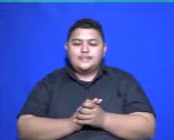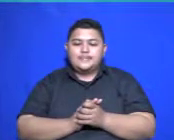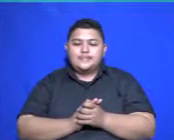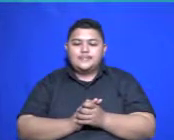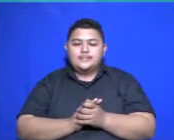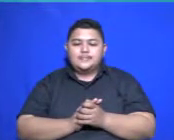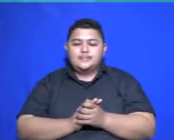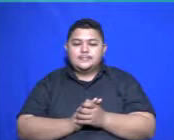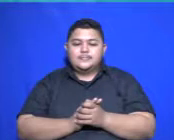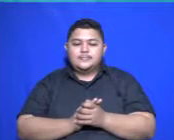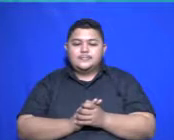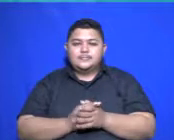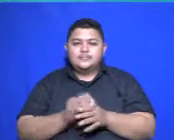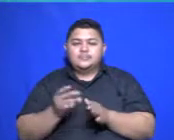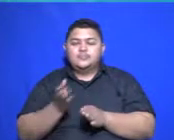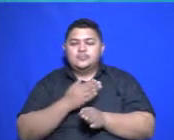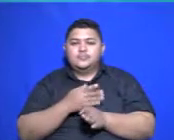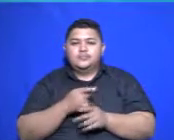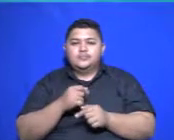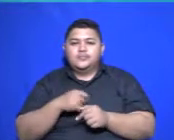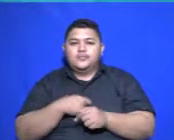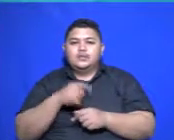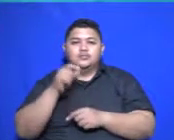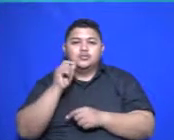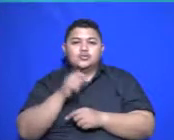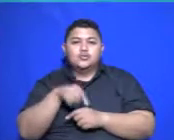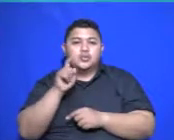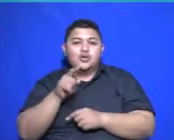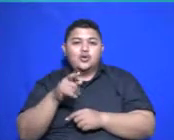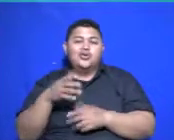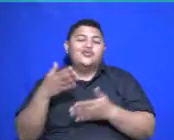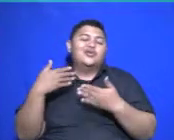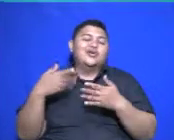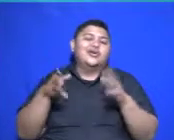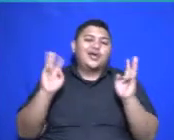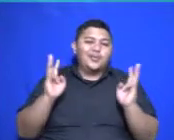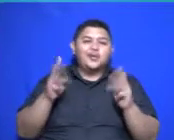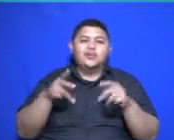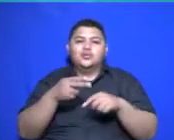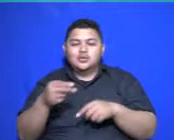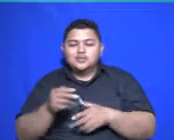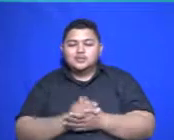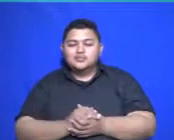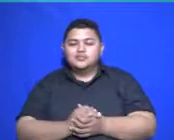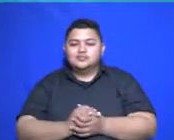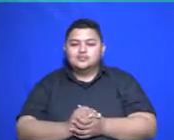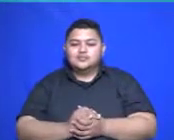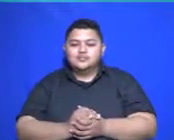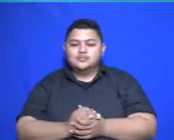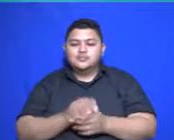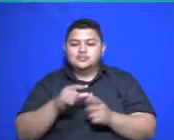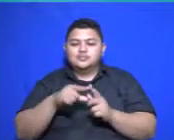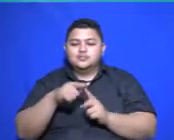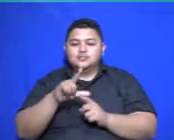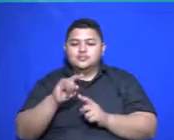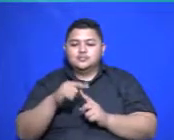selain kita dipuji sebagai tuan rumah yang sukses dalam menyelenggarakan event, atlet kita juga berhasil